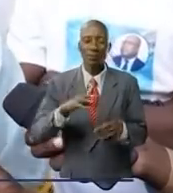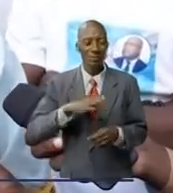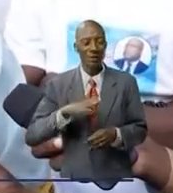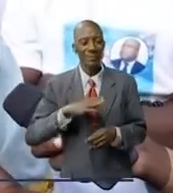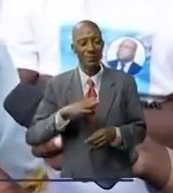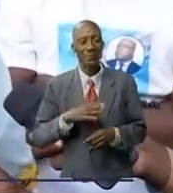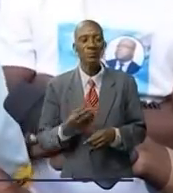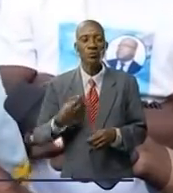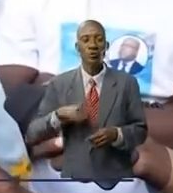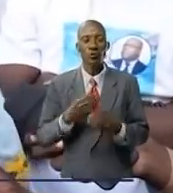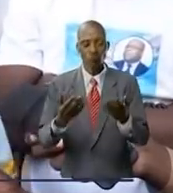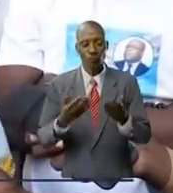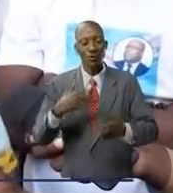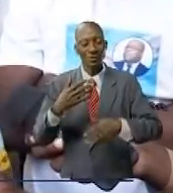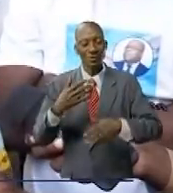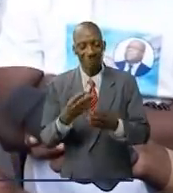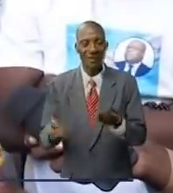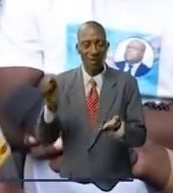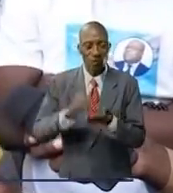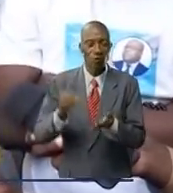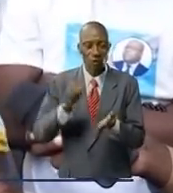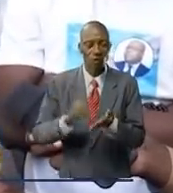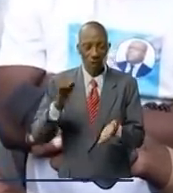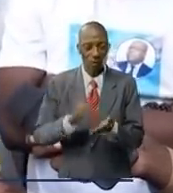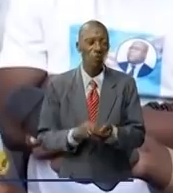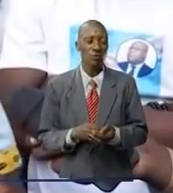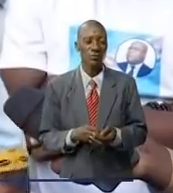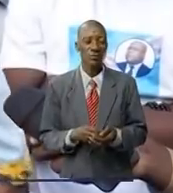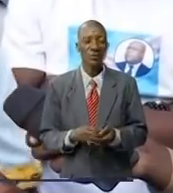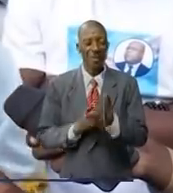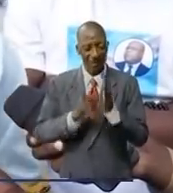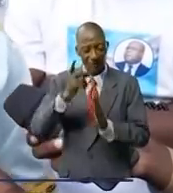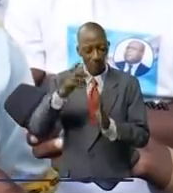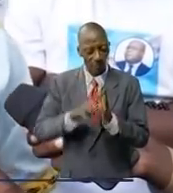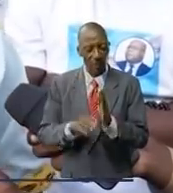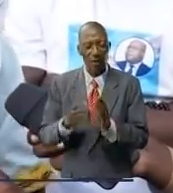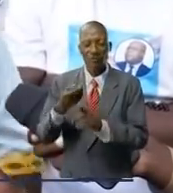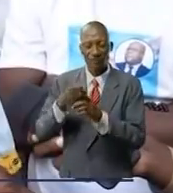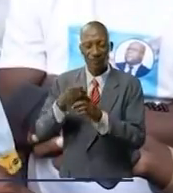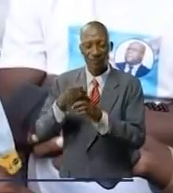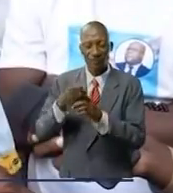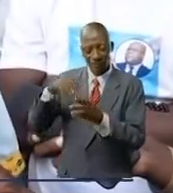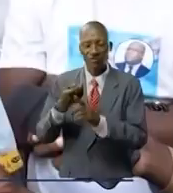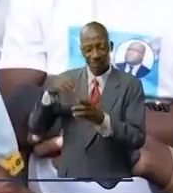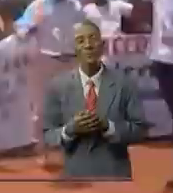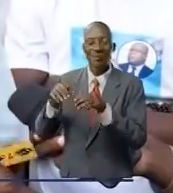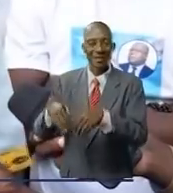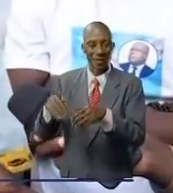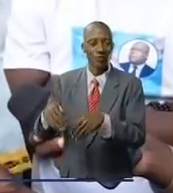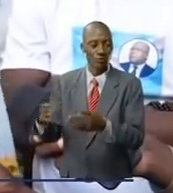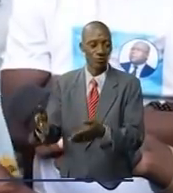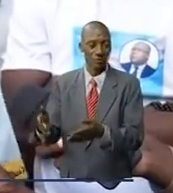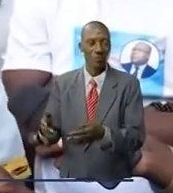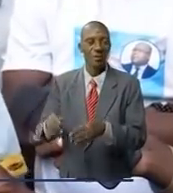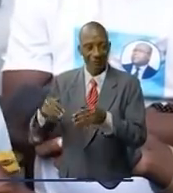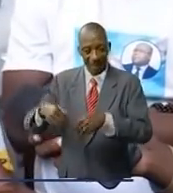les besoins de la gouvernance se situent au niveau de l'agriculture, puisqu'il faut que la sécurité alimentaire soit garantie. Nous nous